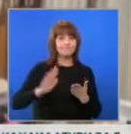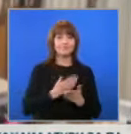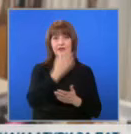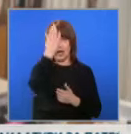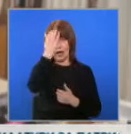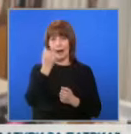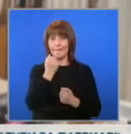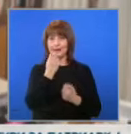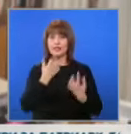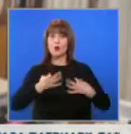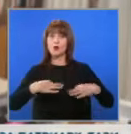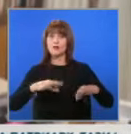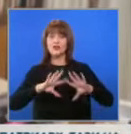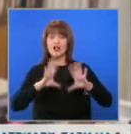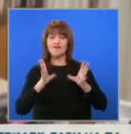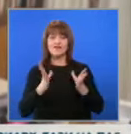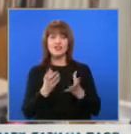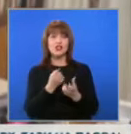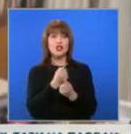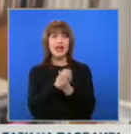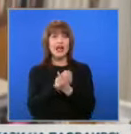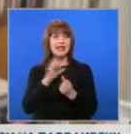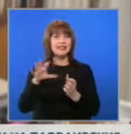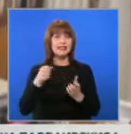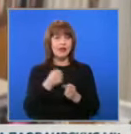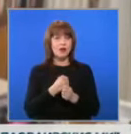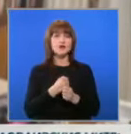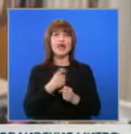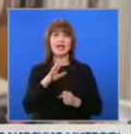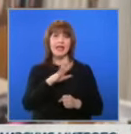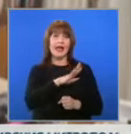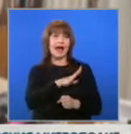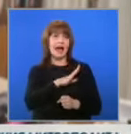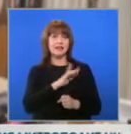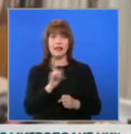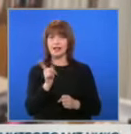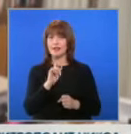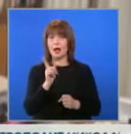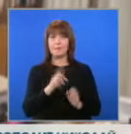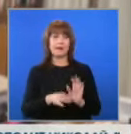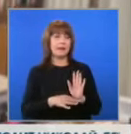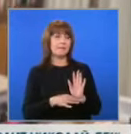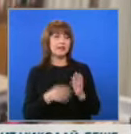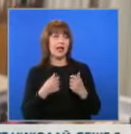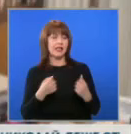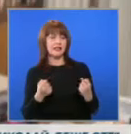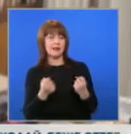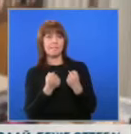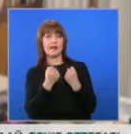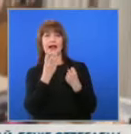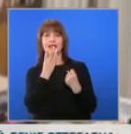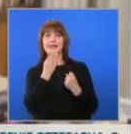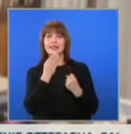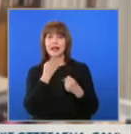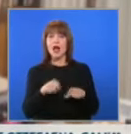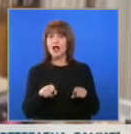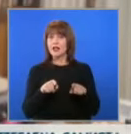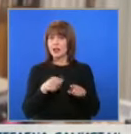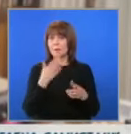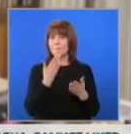Хамас, освобождаване на всички заложници и гарантиране, че Газа никога повече няма да представлява заплаха за Израел, като